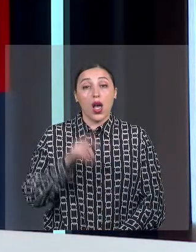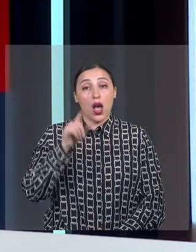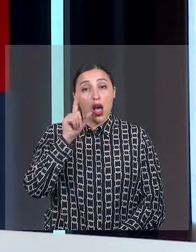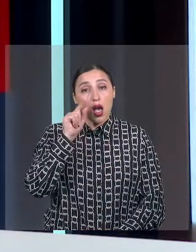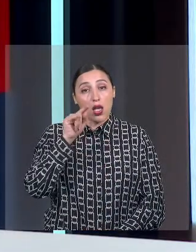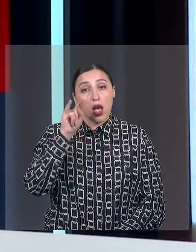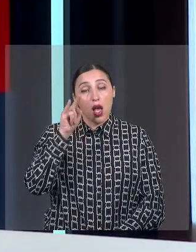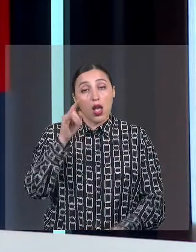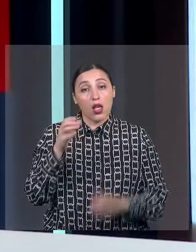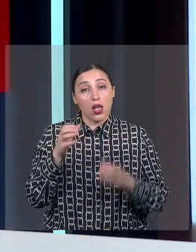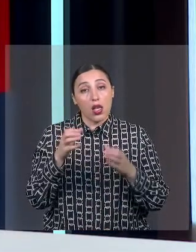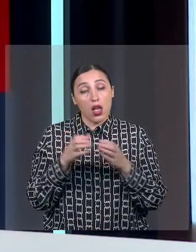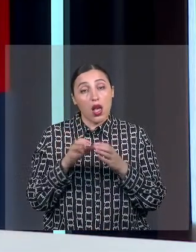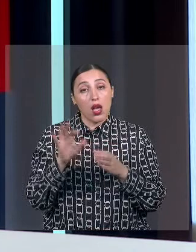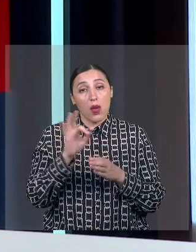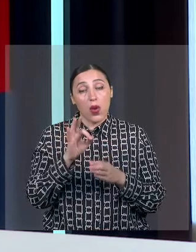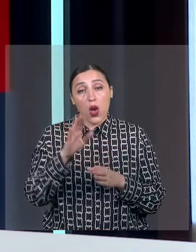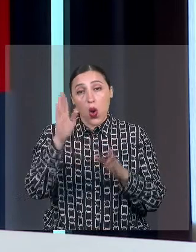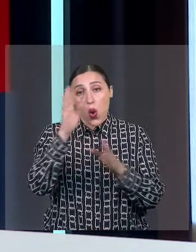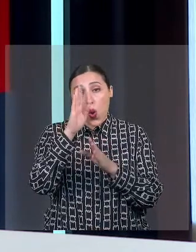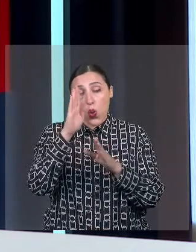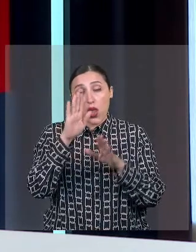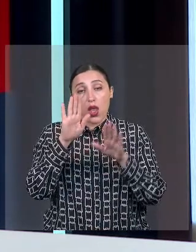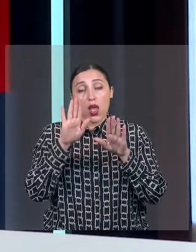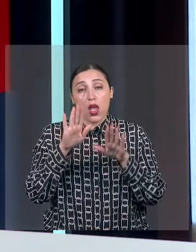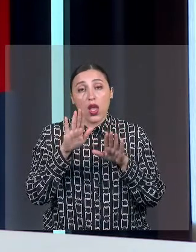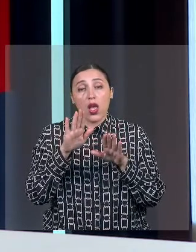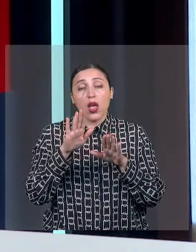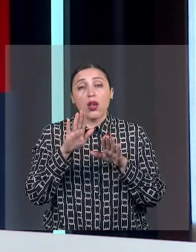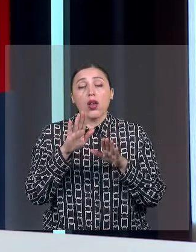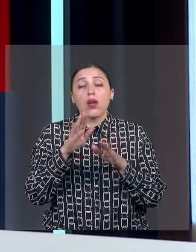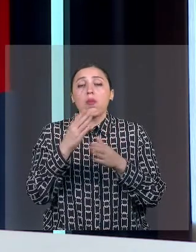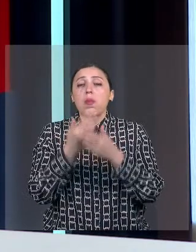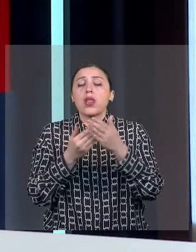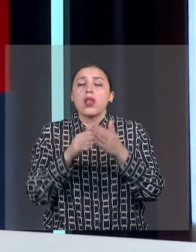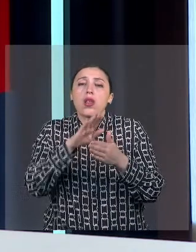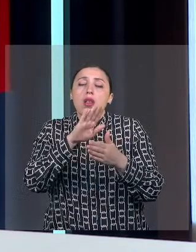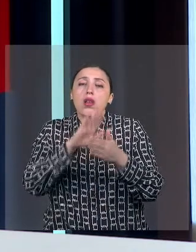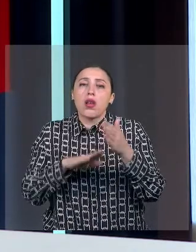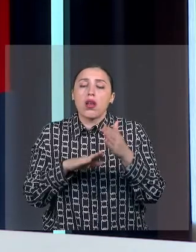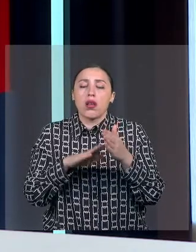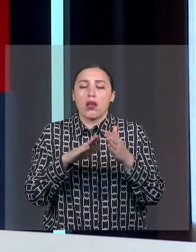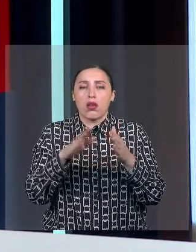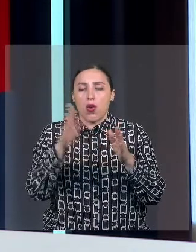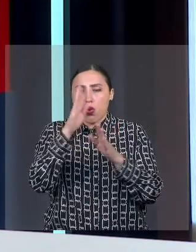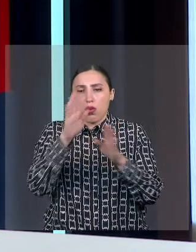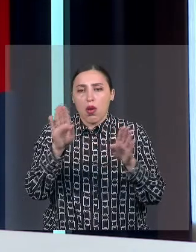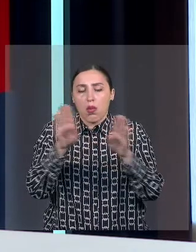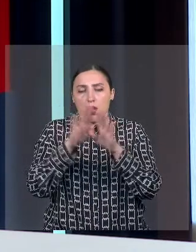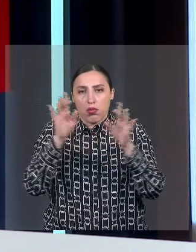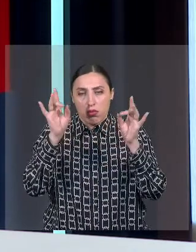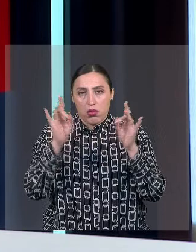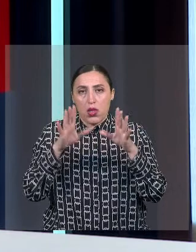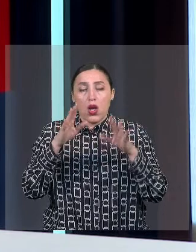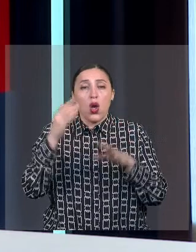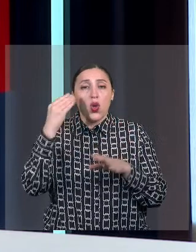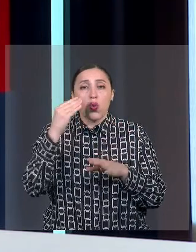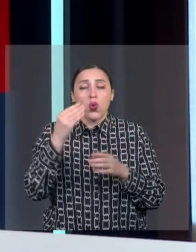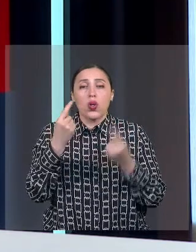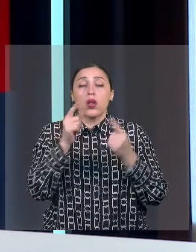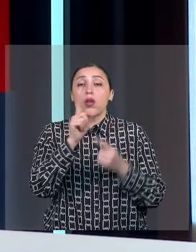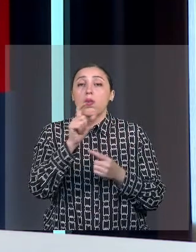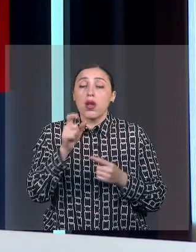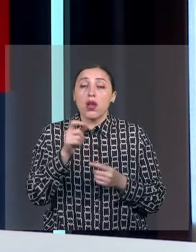Հայաստանյան ավիաընկերությունների համար օթային տարածքն առանց բացատրության և անակնկալ փակելուց օրեր անց Թուրքիայի